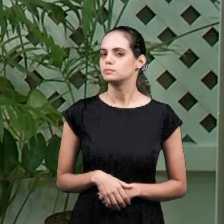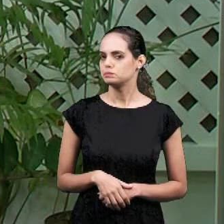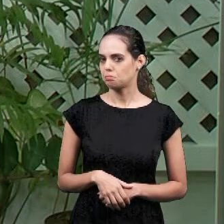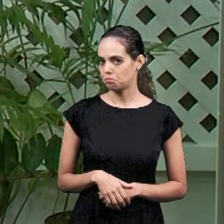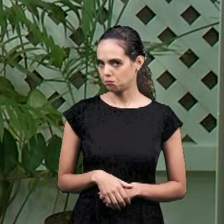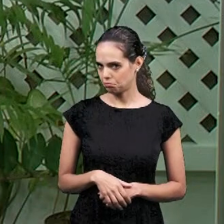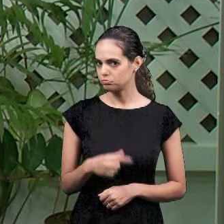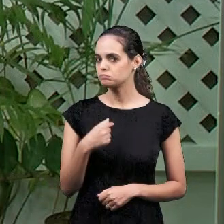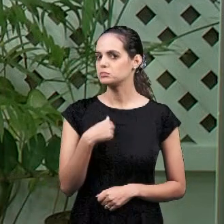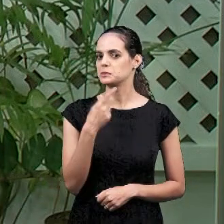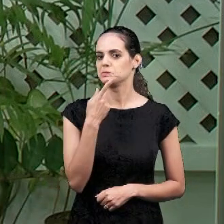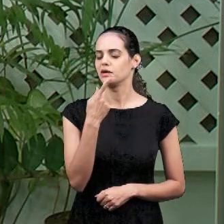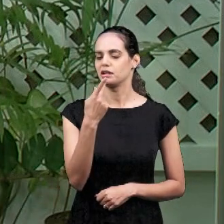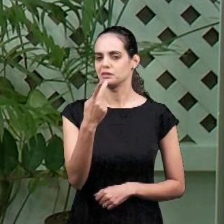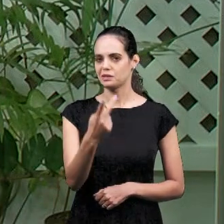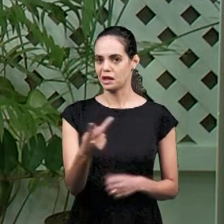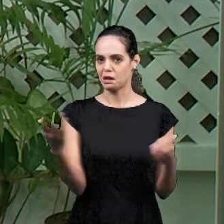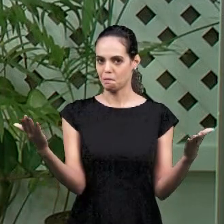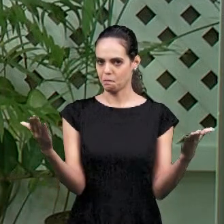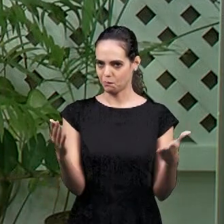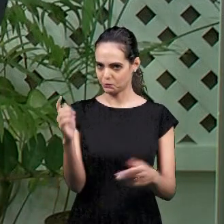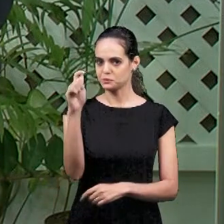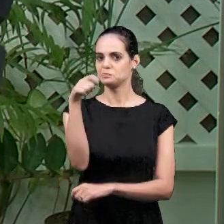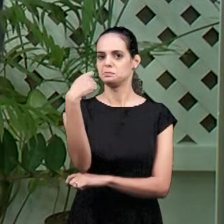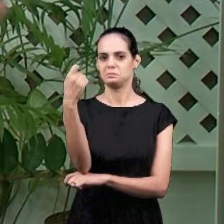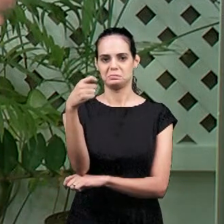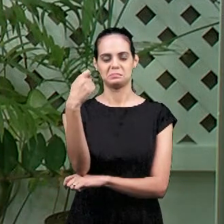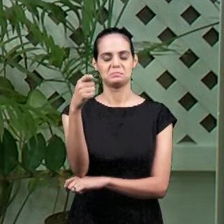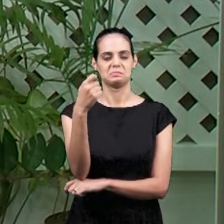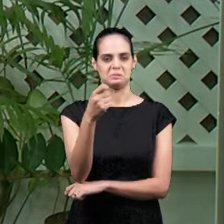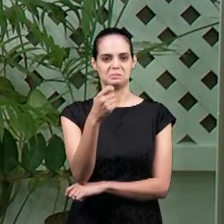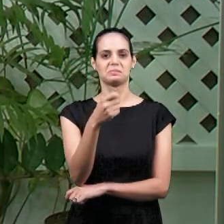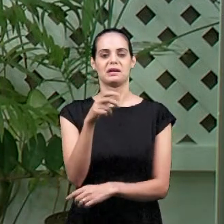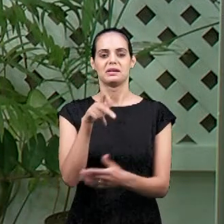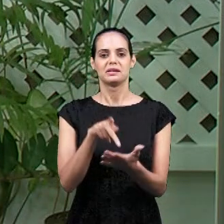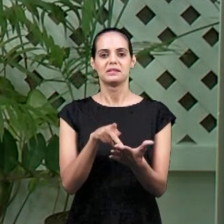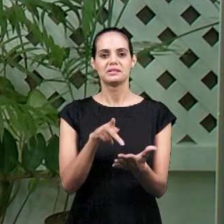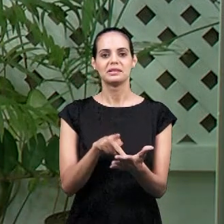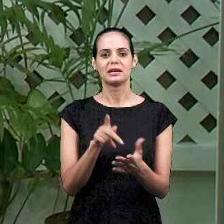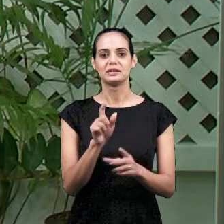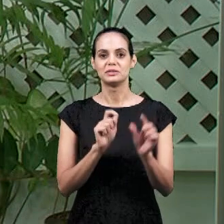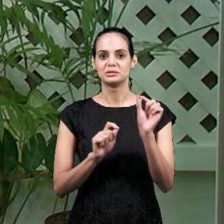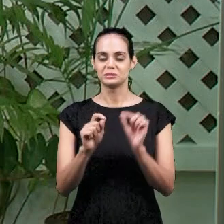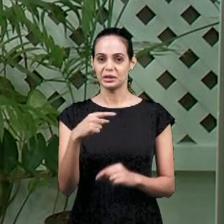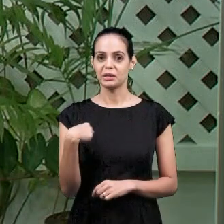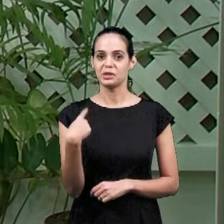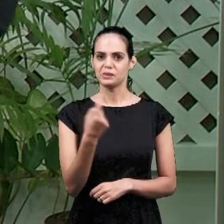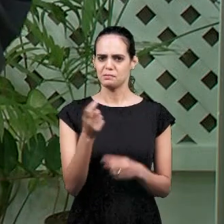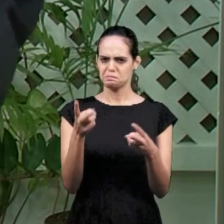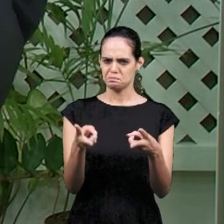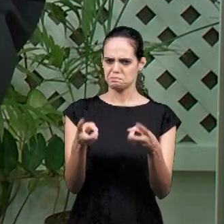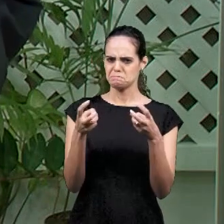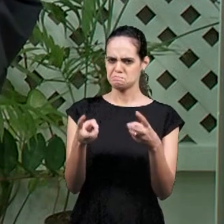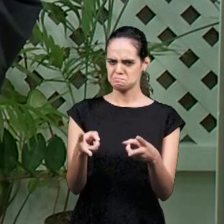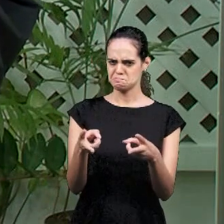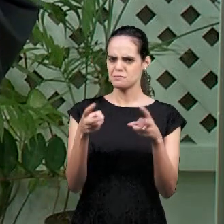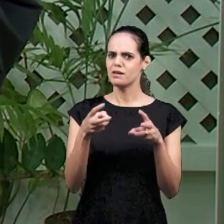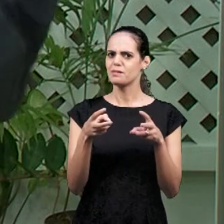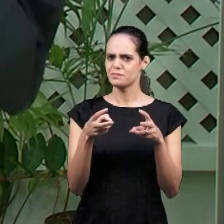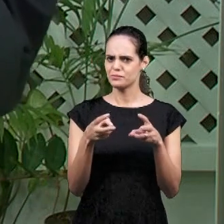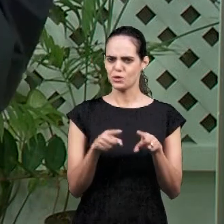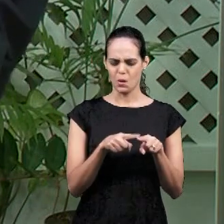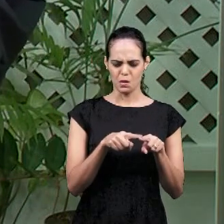Grande do Sul. D'ailleurs, je veux faire une référence ici aujourd'hui, au Rio Grande do Sul. En vérité, ces derniers